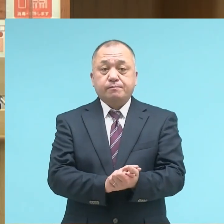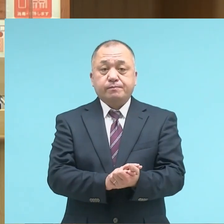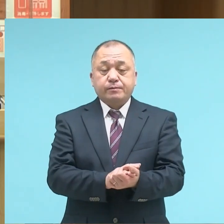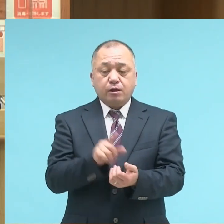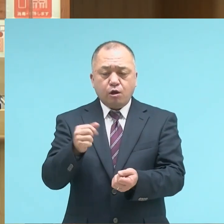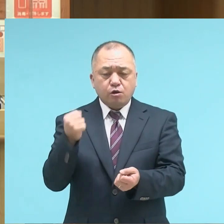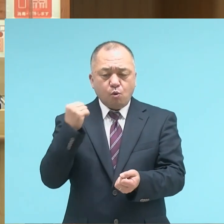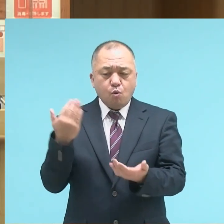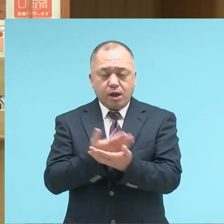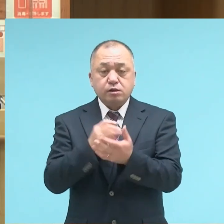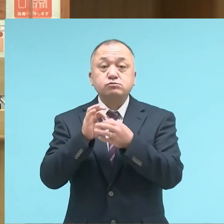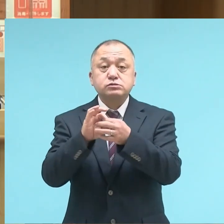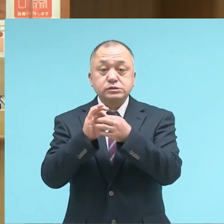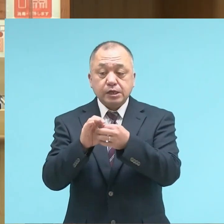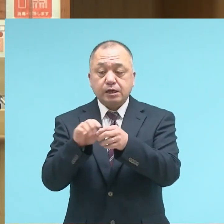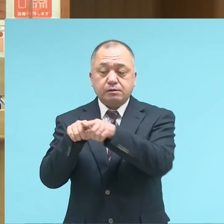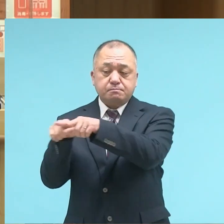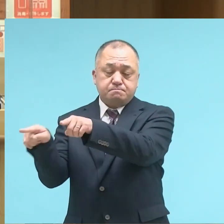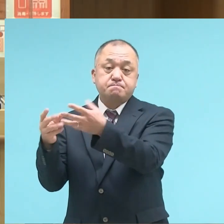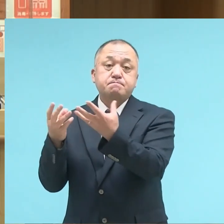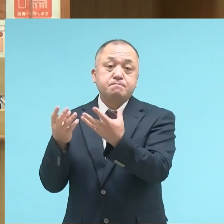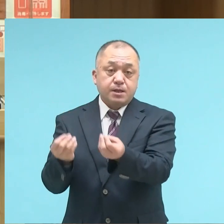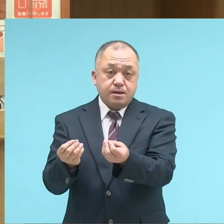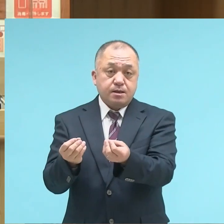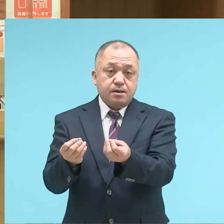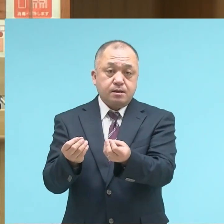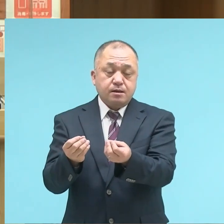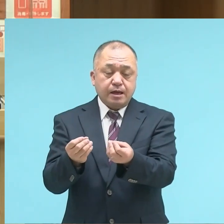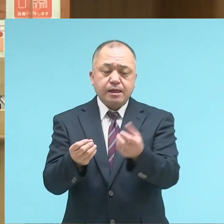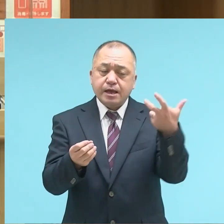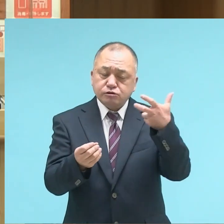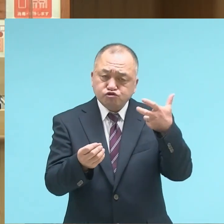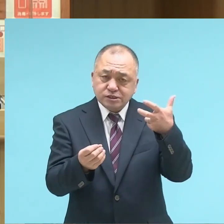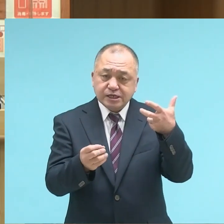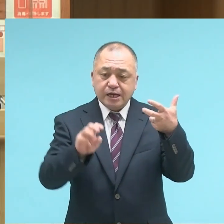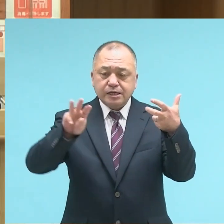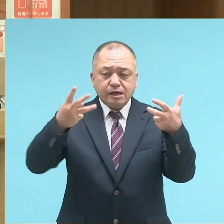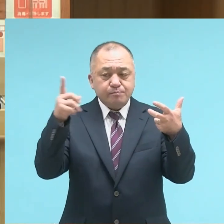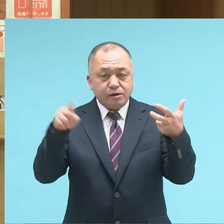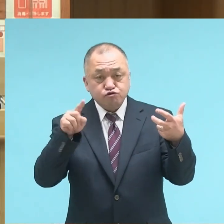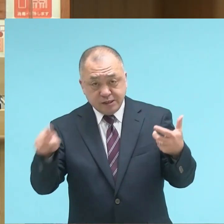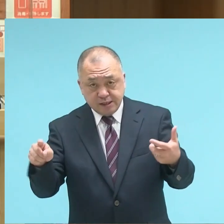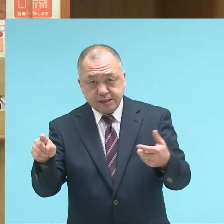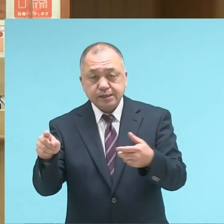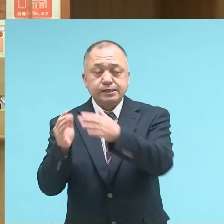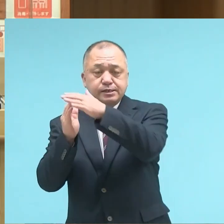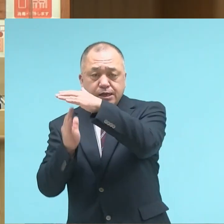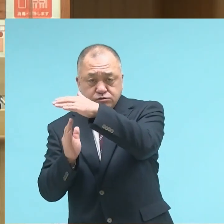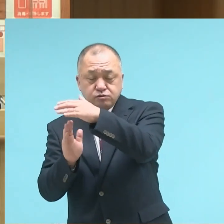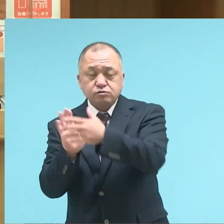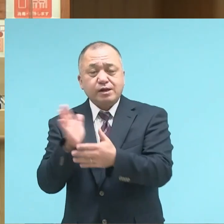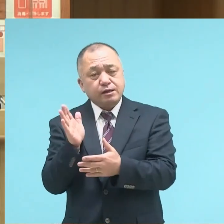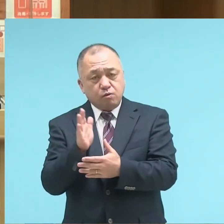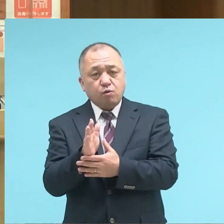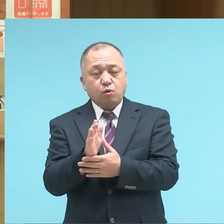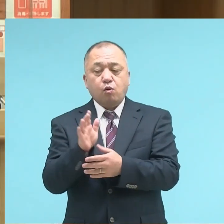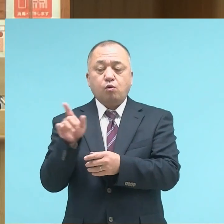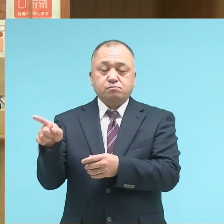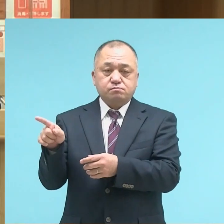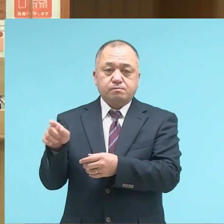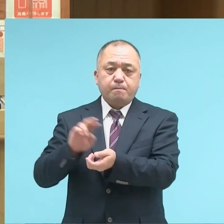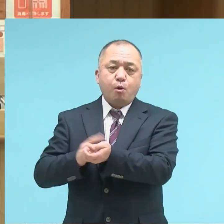して、結果として約70人、延べ300人弱の支援を吉田病院に対して